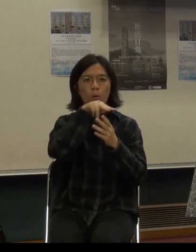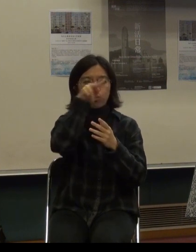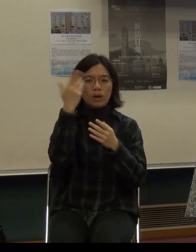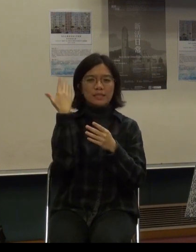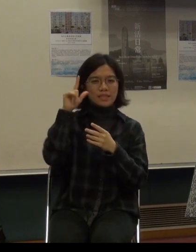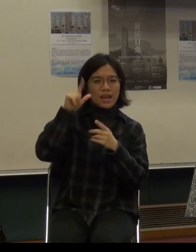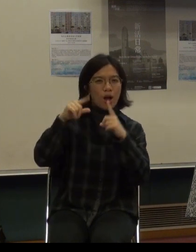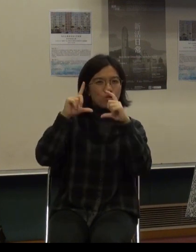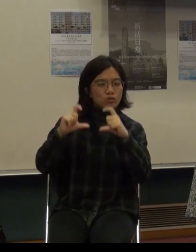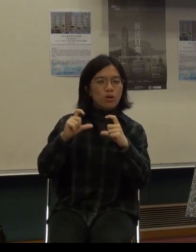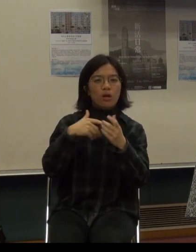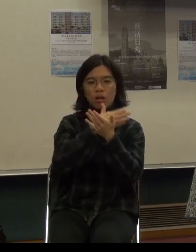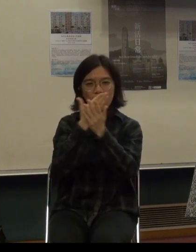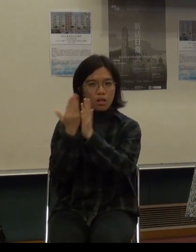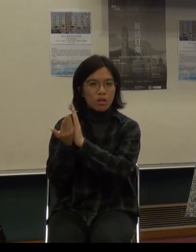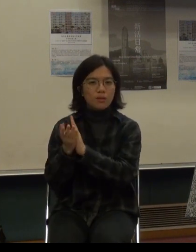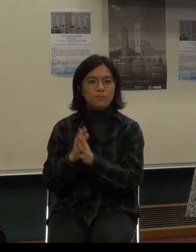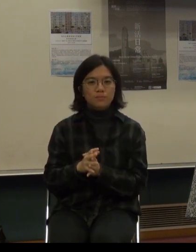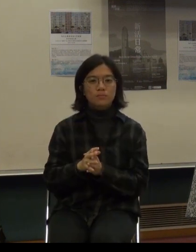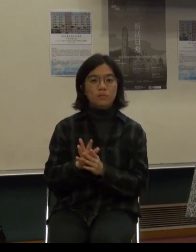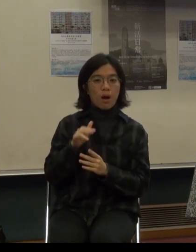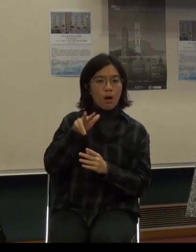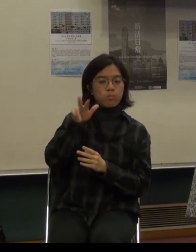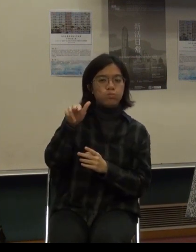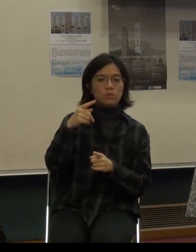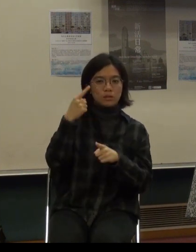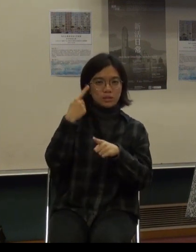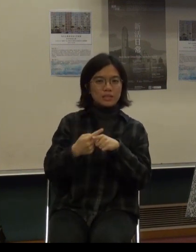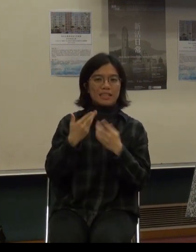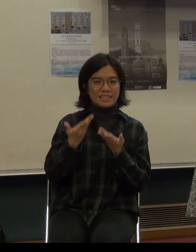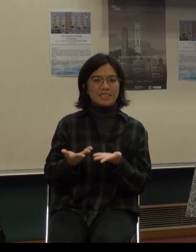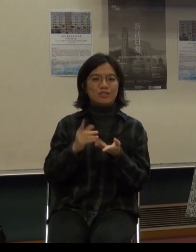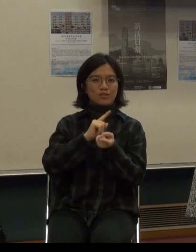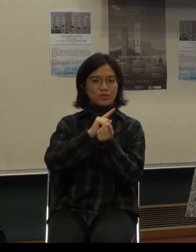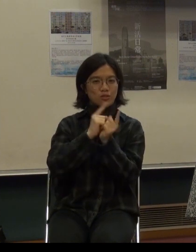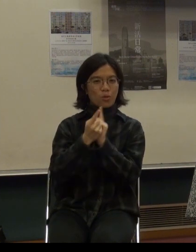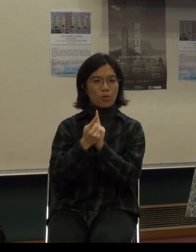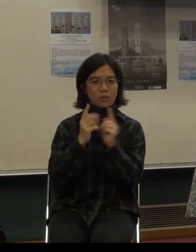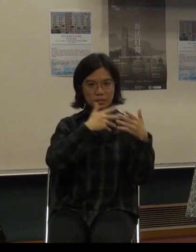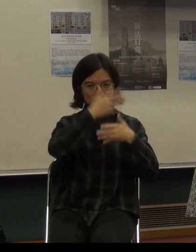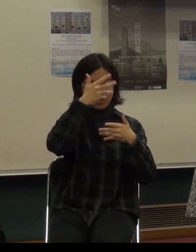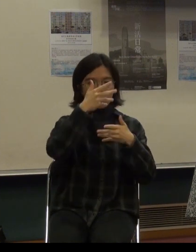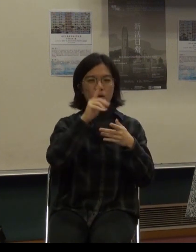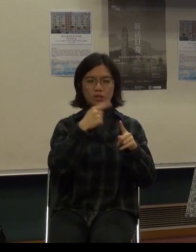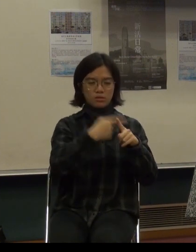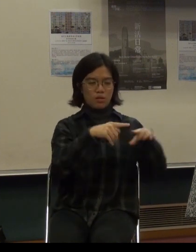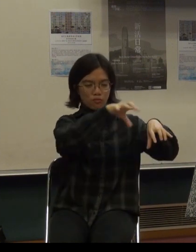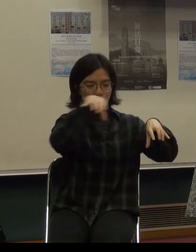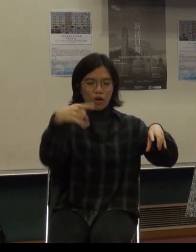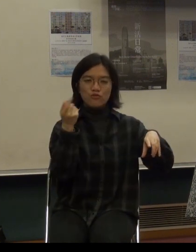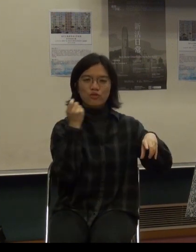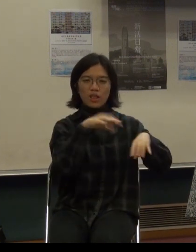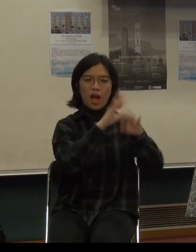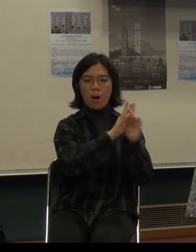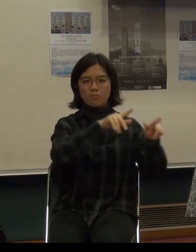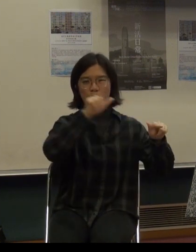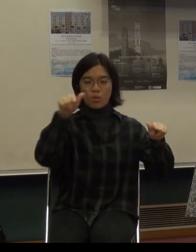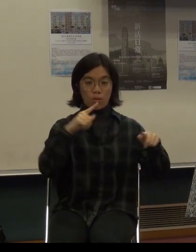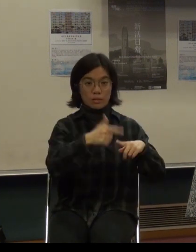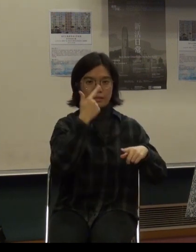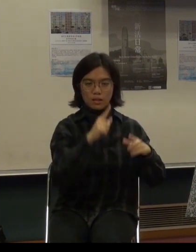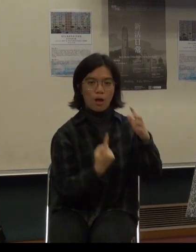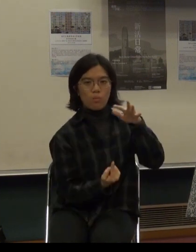好容易見到咧。當一座現代建築真係坐落喺一紮舊嘅建築之間咧，佢嗰個 shock of